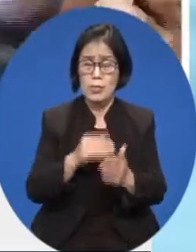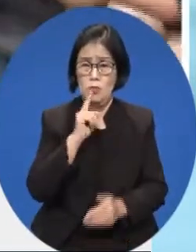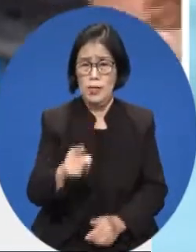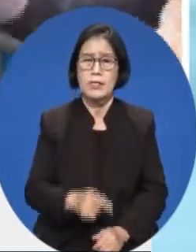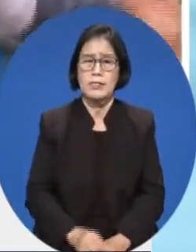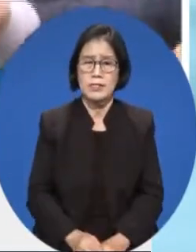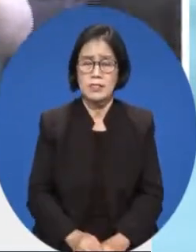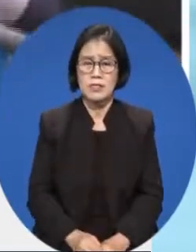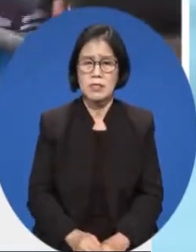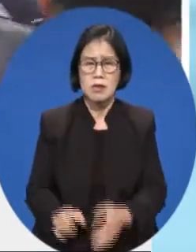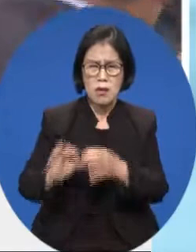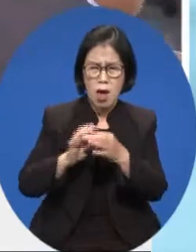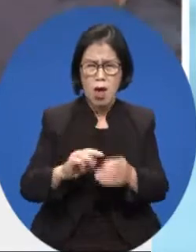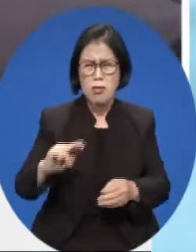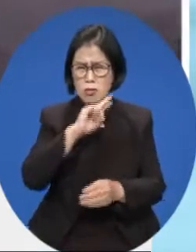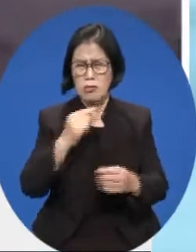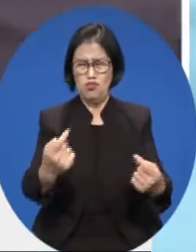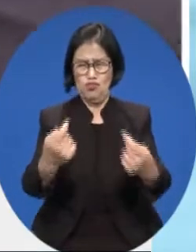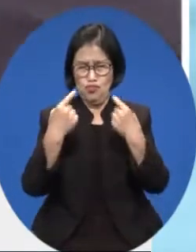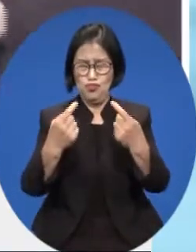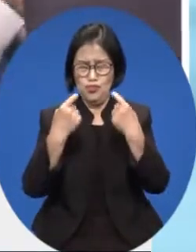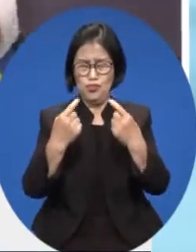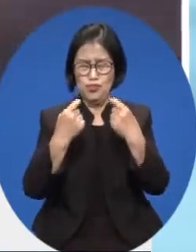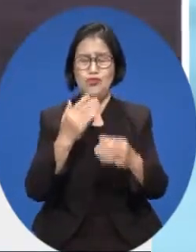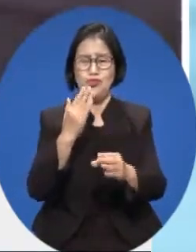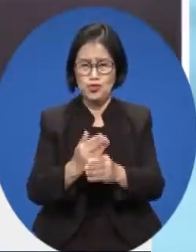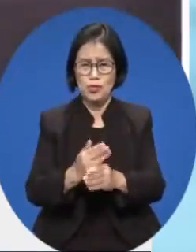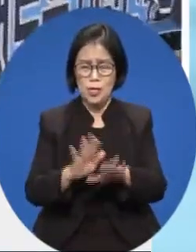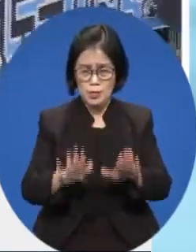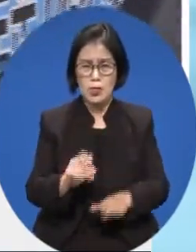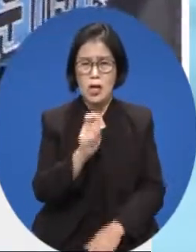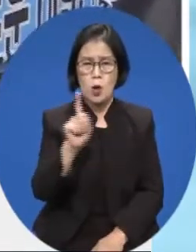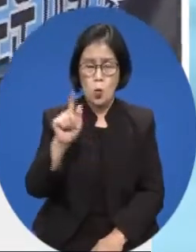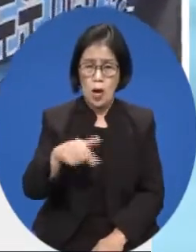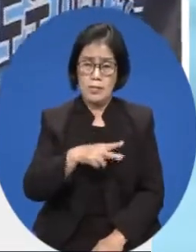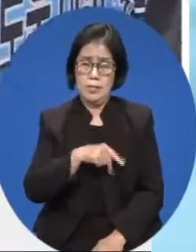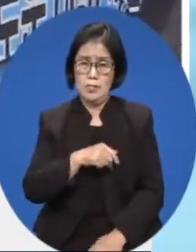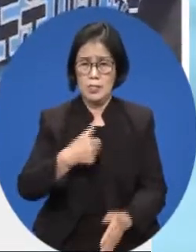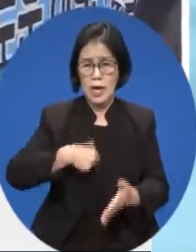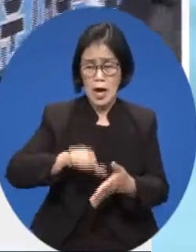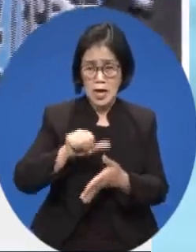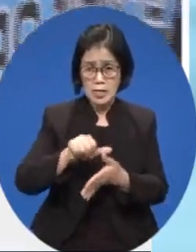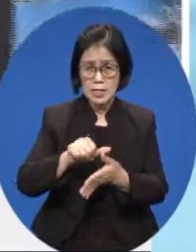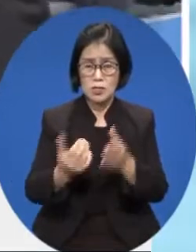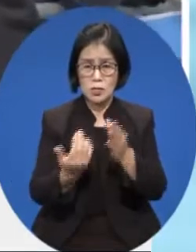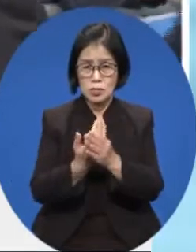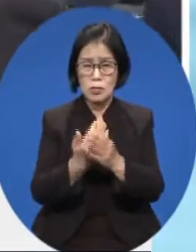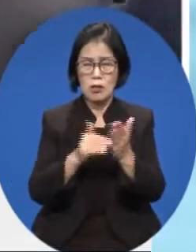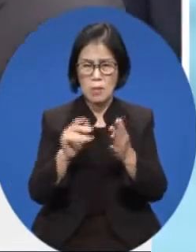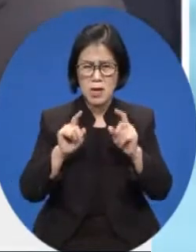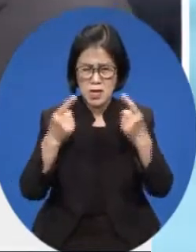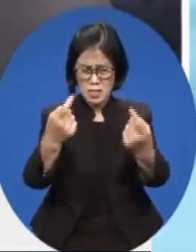그래도 끊임없는 의혹을 받아 왔단 말이에요 이번에 이제 박성도 의원 아들 권이 나오면서 그럼 여기서 상당히 벗어난 것